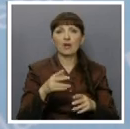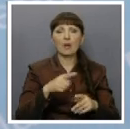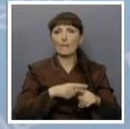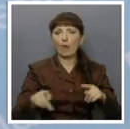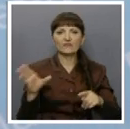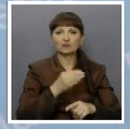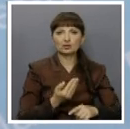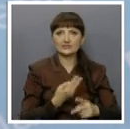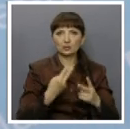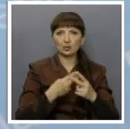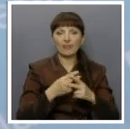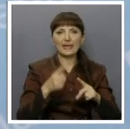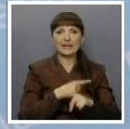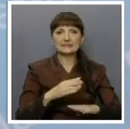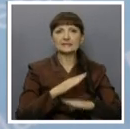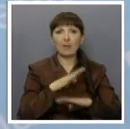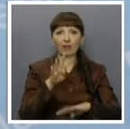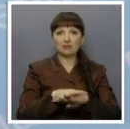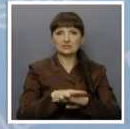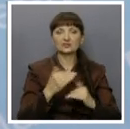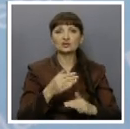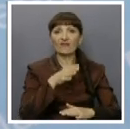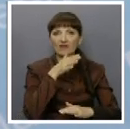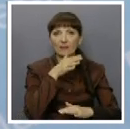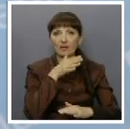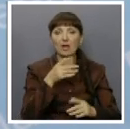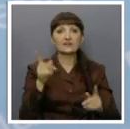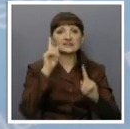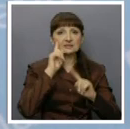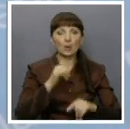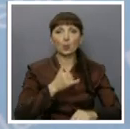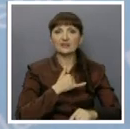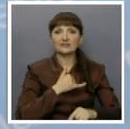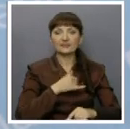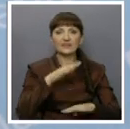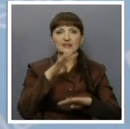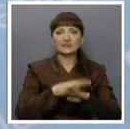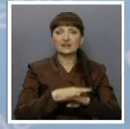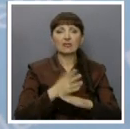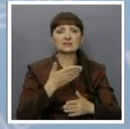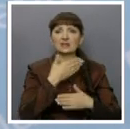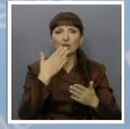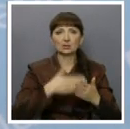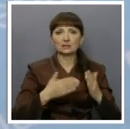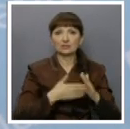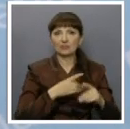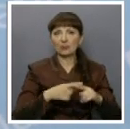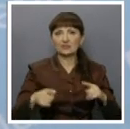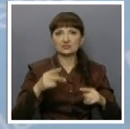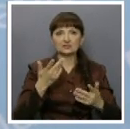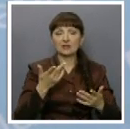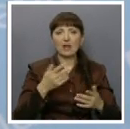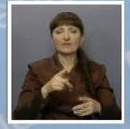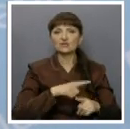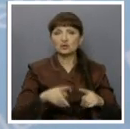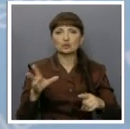лишение свободы или смертная казнь. В настоящее время, как вы всем известно, у нас объявлен мораторий, то есть бессрочный мораторий, то есть пожизненное